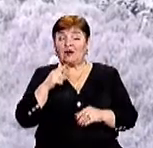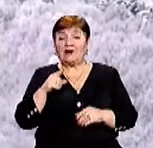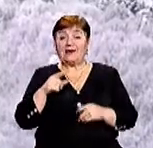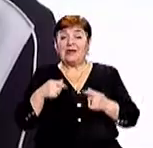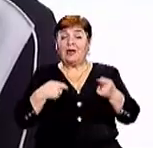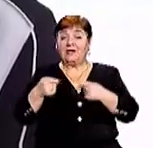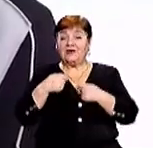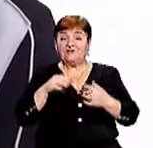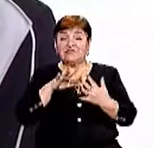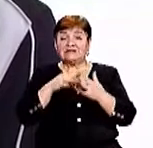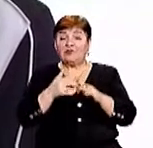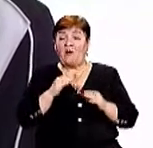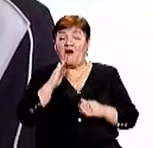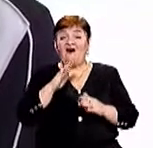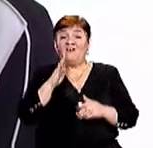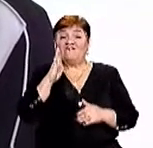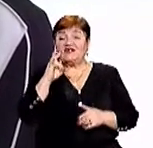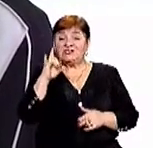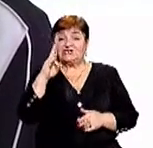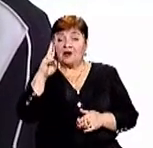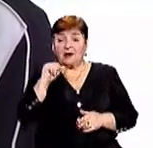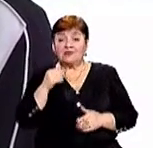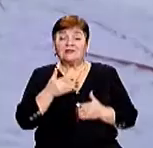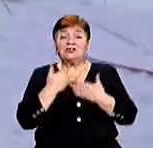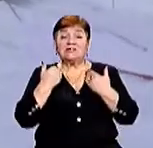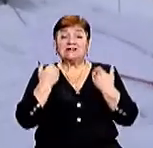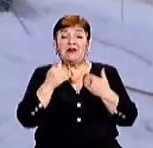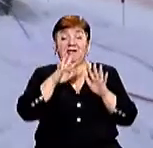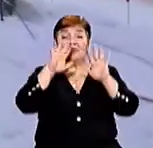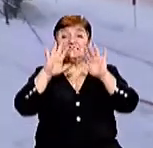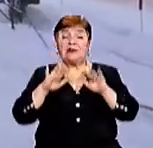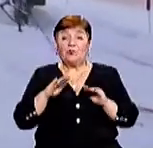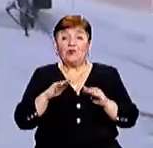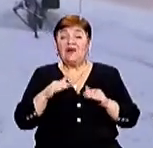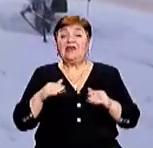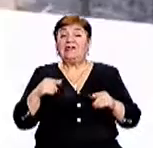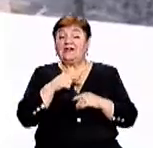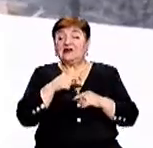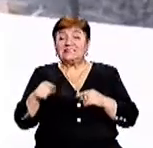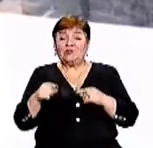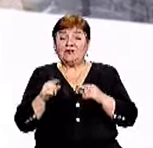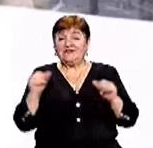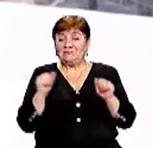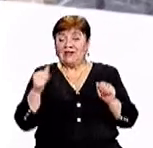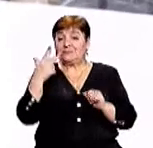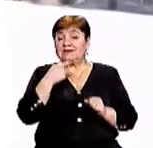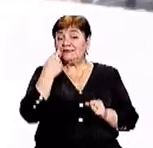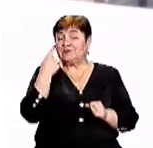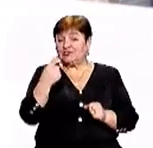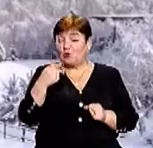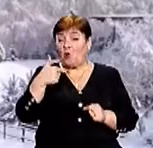гірськолижного комплексу у селі Вишка Тарас Тарасенко. Через відсутність снігу та стійкої низької температури сезон стартував 31